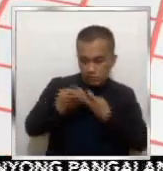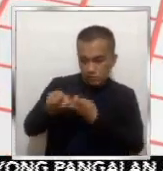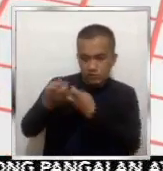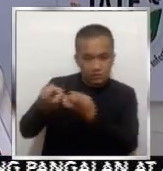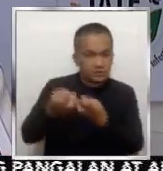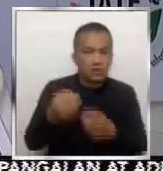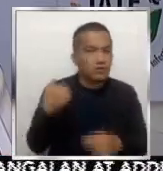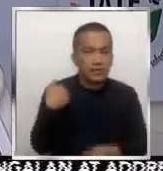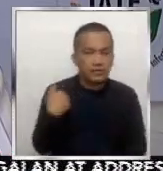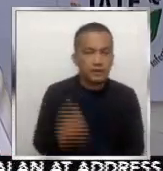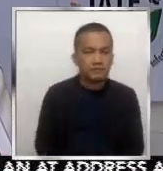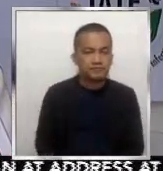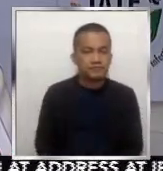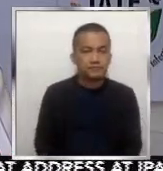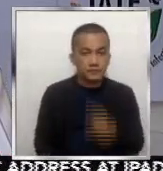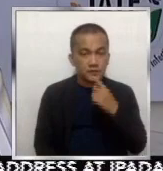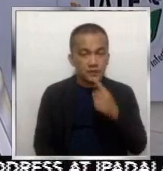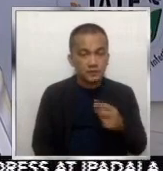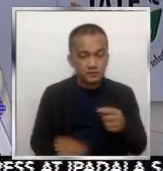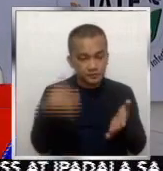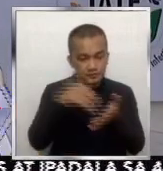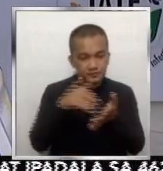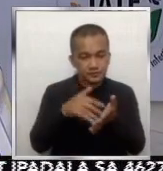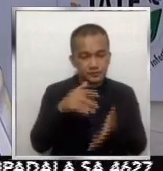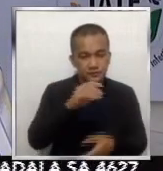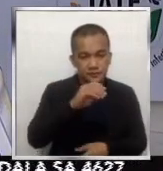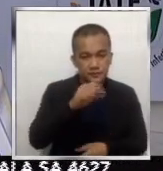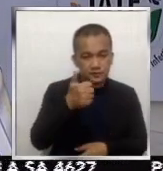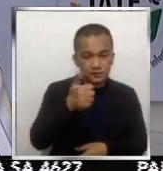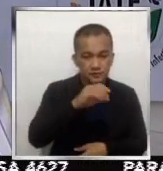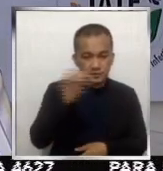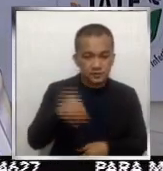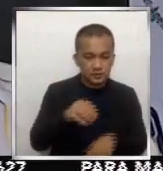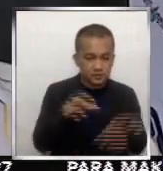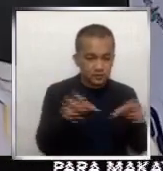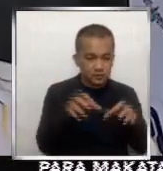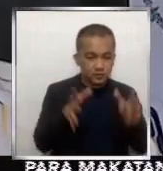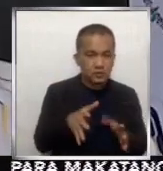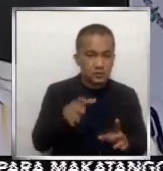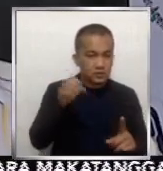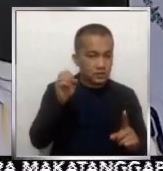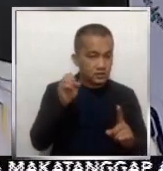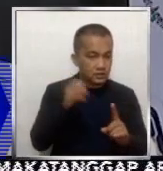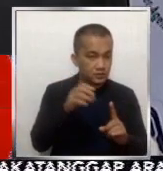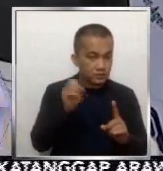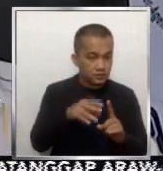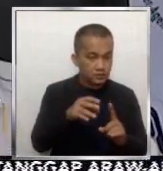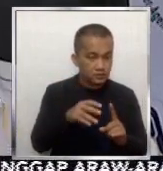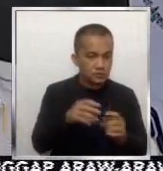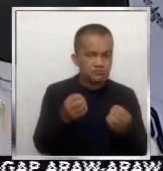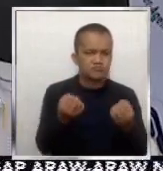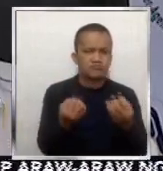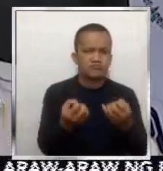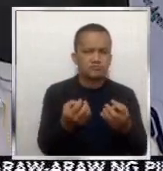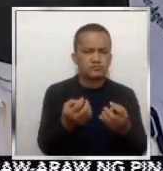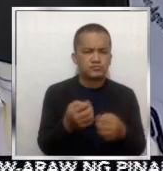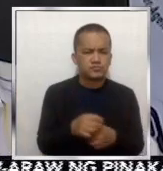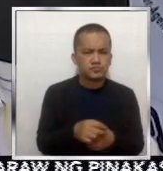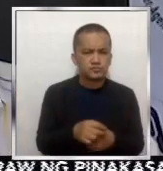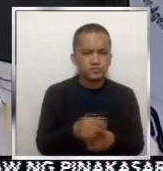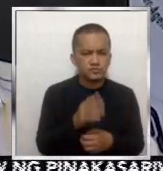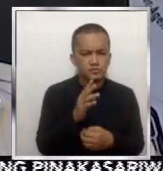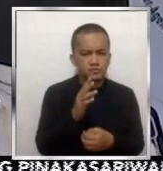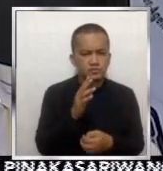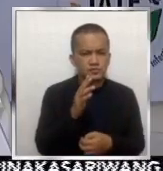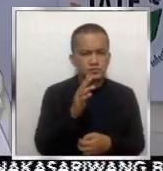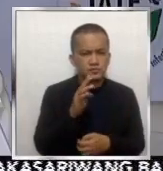study, that 10% of the swine workers had been exposed and as many as 4%